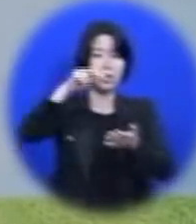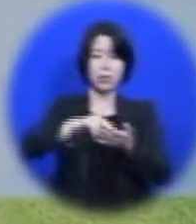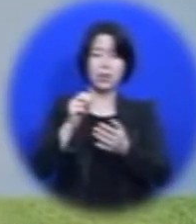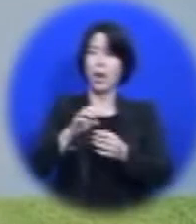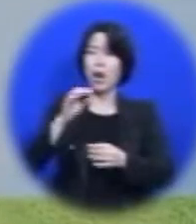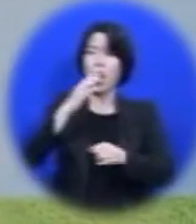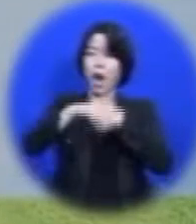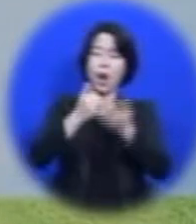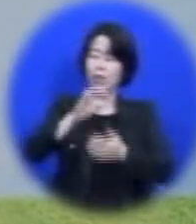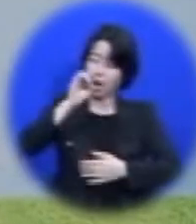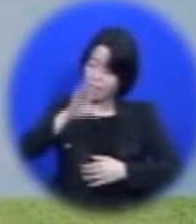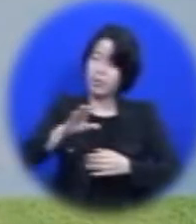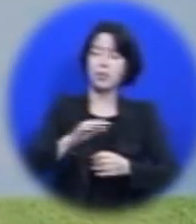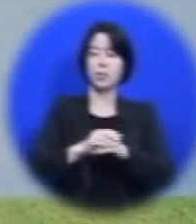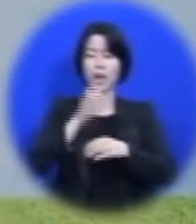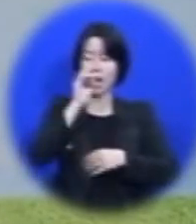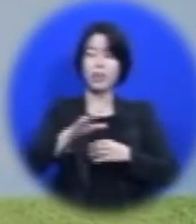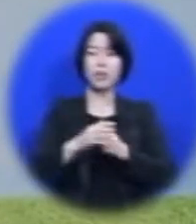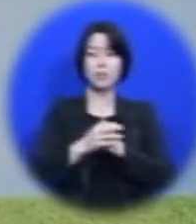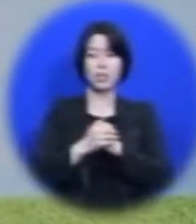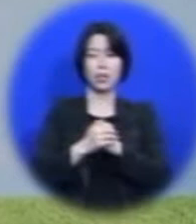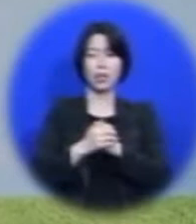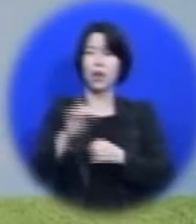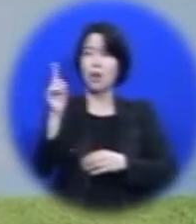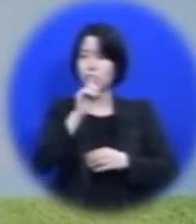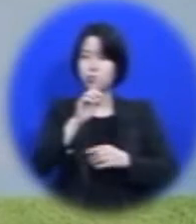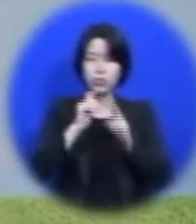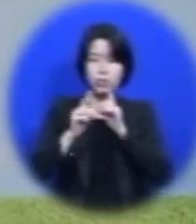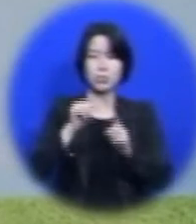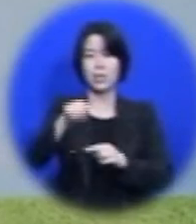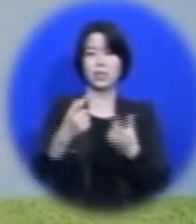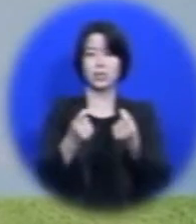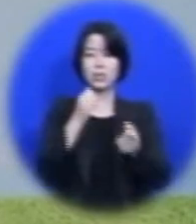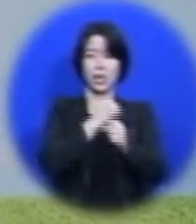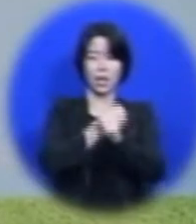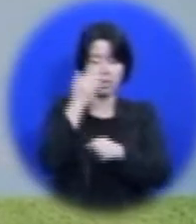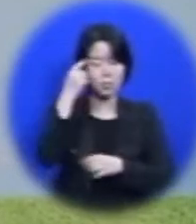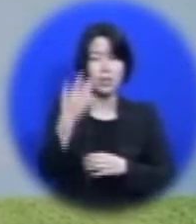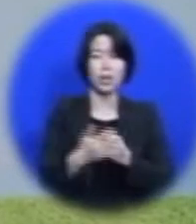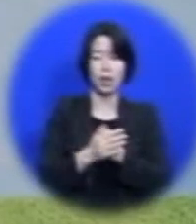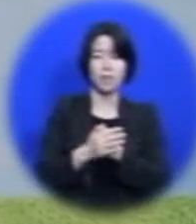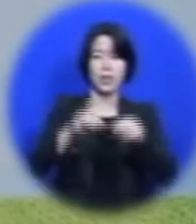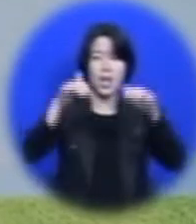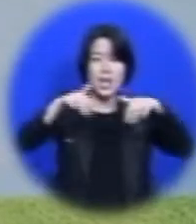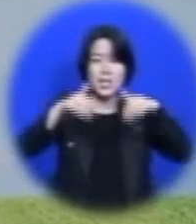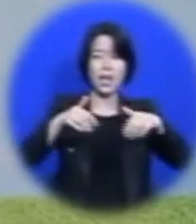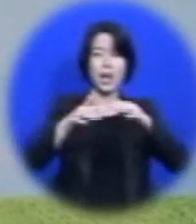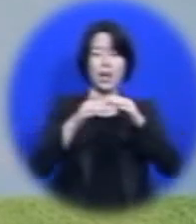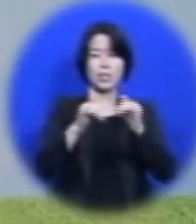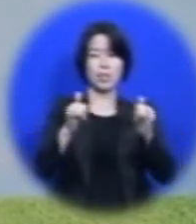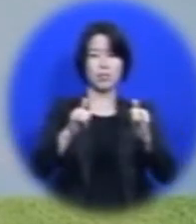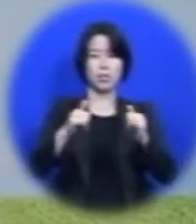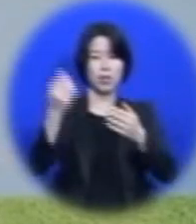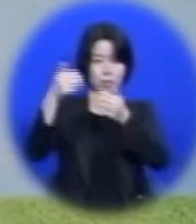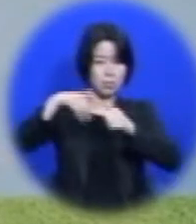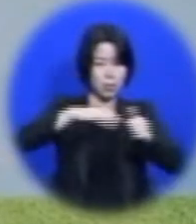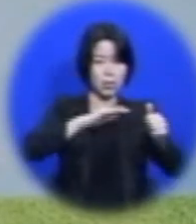안 됩니다! 안 됩니다! 무슨 말씀을 그렇게 하십니까? 사자를 보내서 우리를